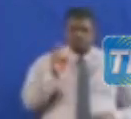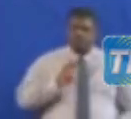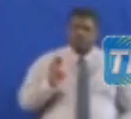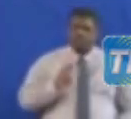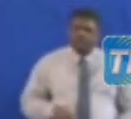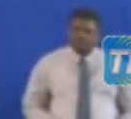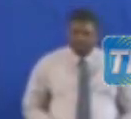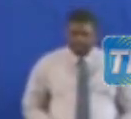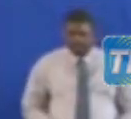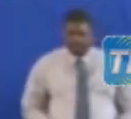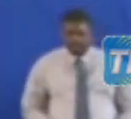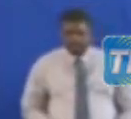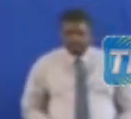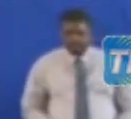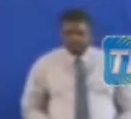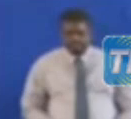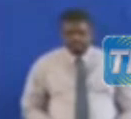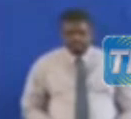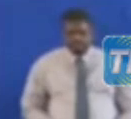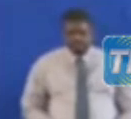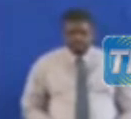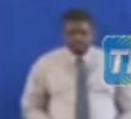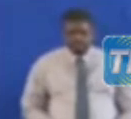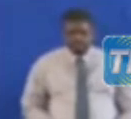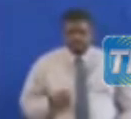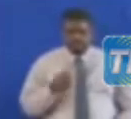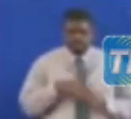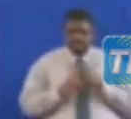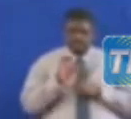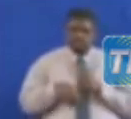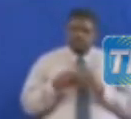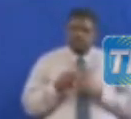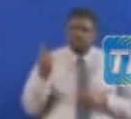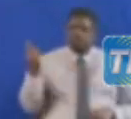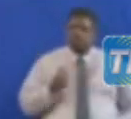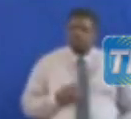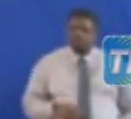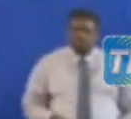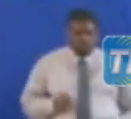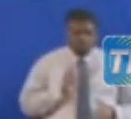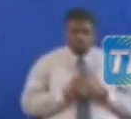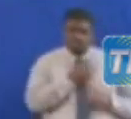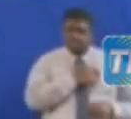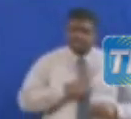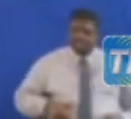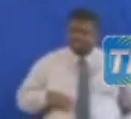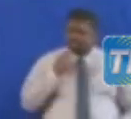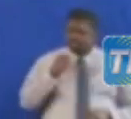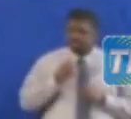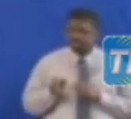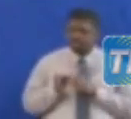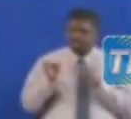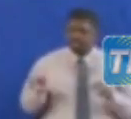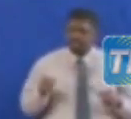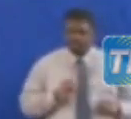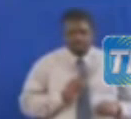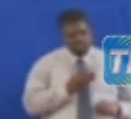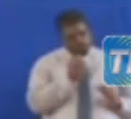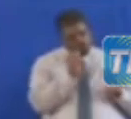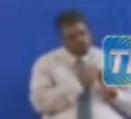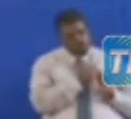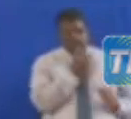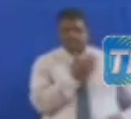wilaya. Mheshimiwa Spika, katika mwaka wa fedha ujao, ofisi ya Rais Temisemi imetengewa shilingi